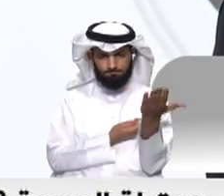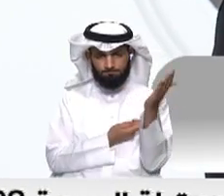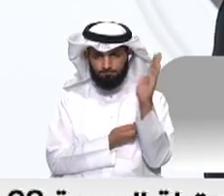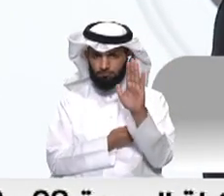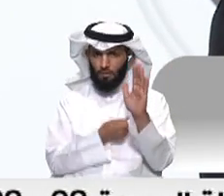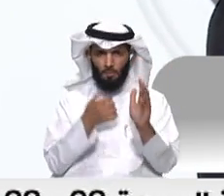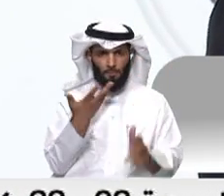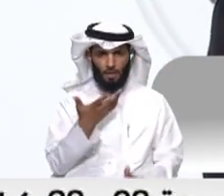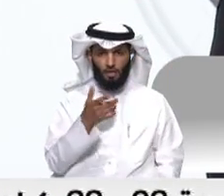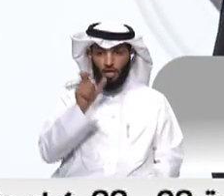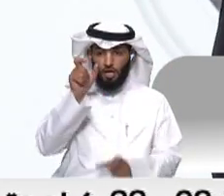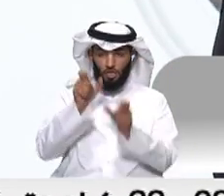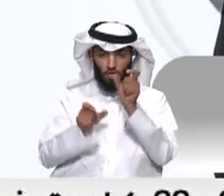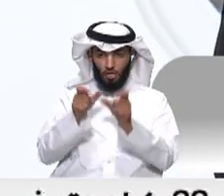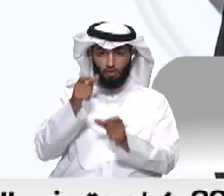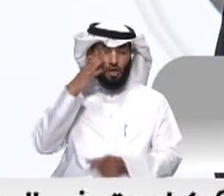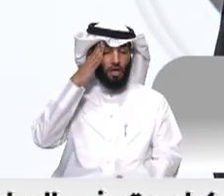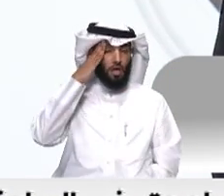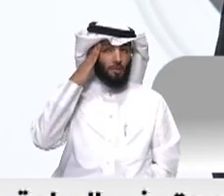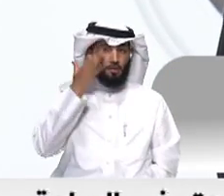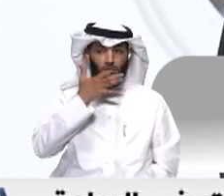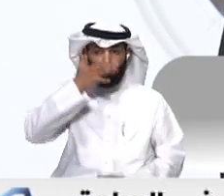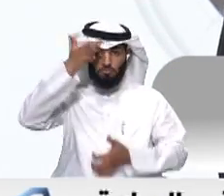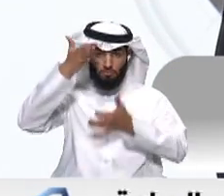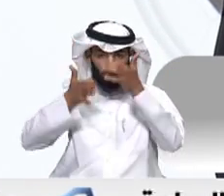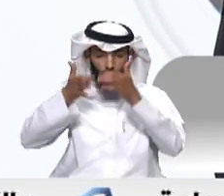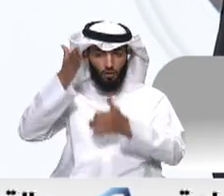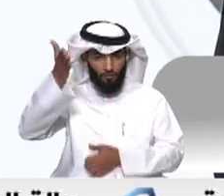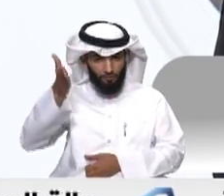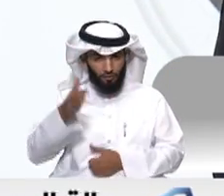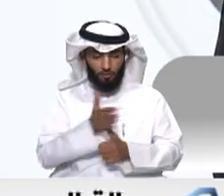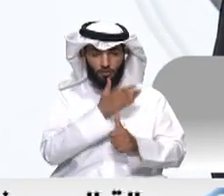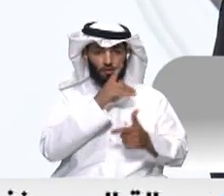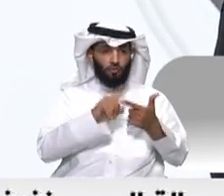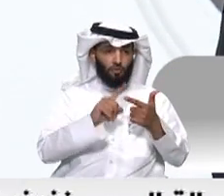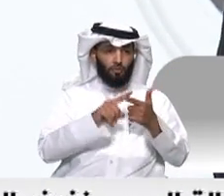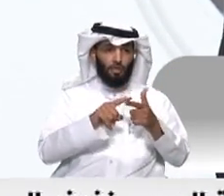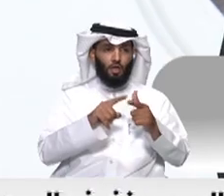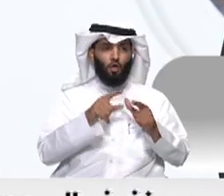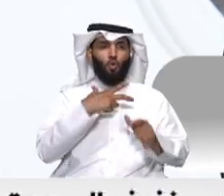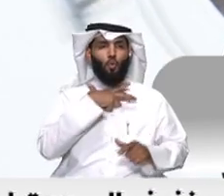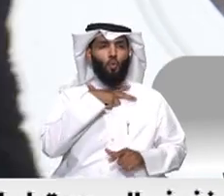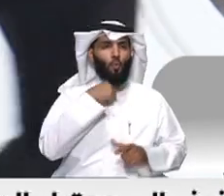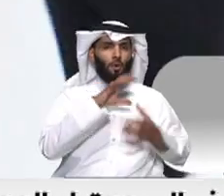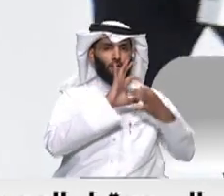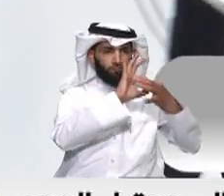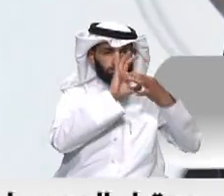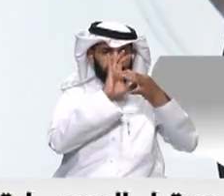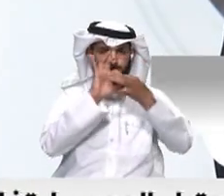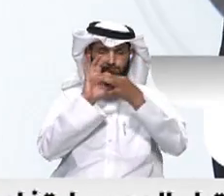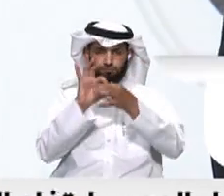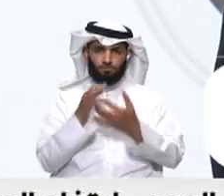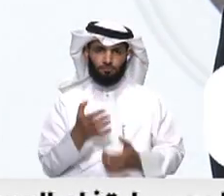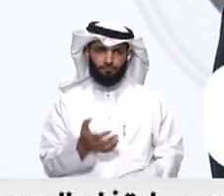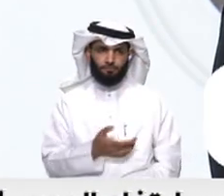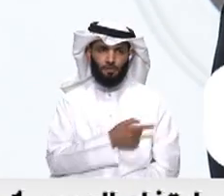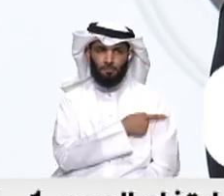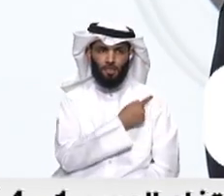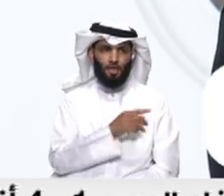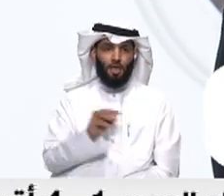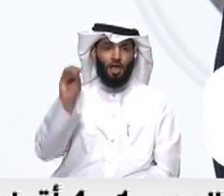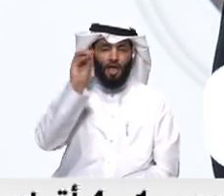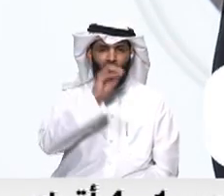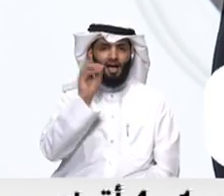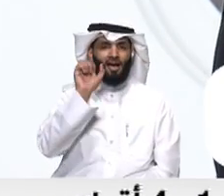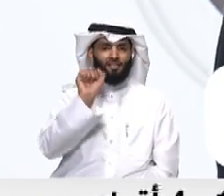اداره كبار السن ومكتب المدن الصحيه بالاضافه الى الجهات الحكوميه المشاركه سواء كانت من الهيئه العامه